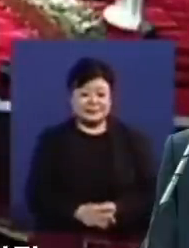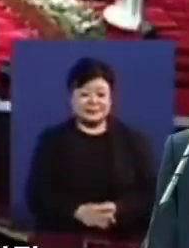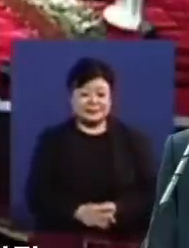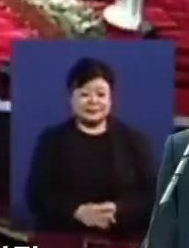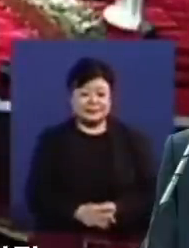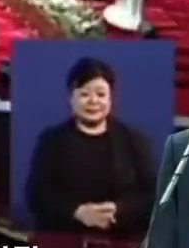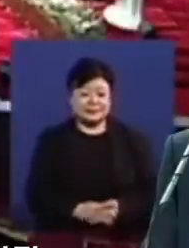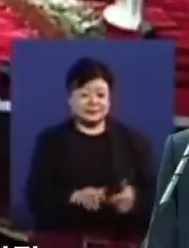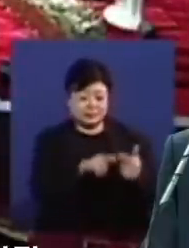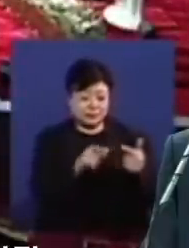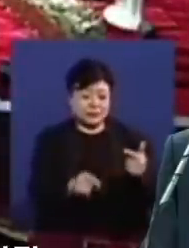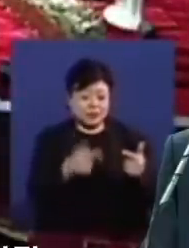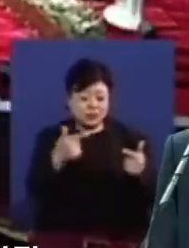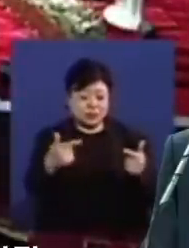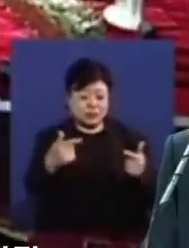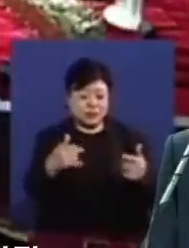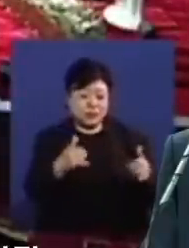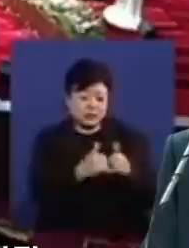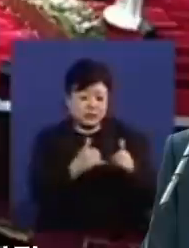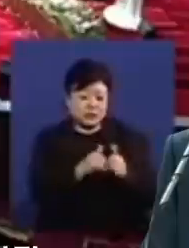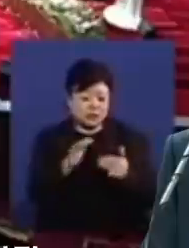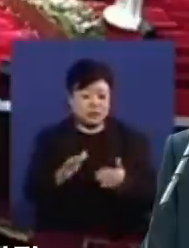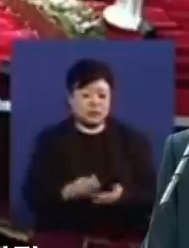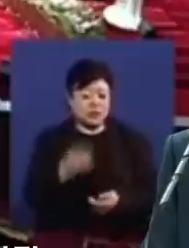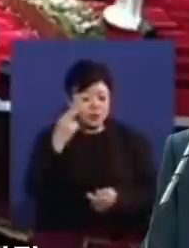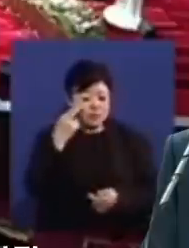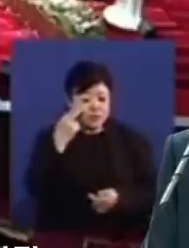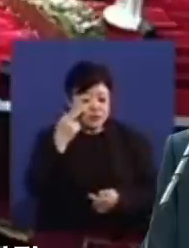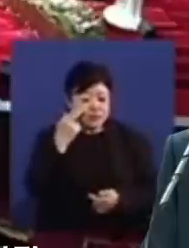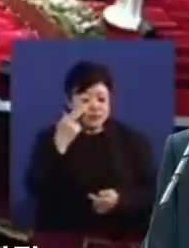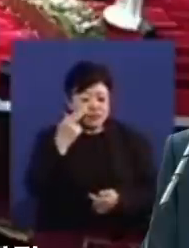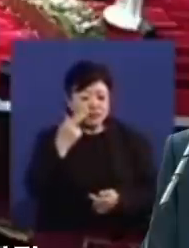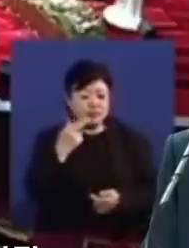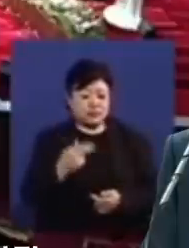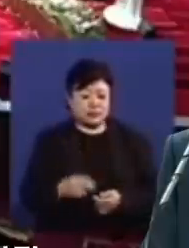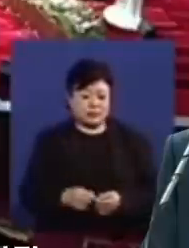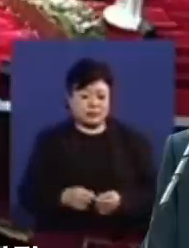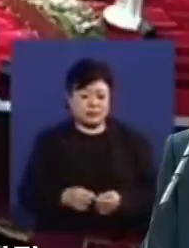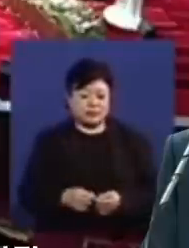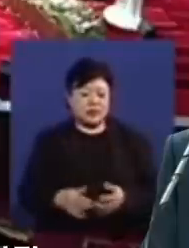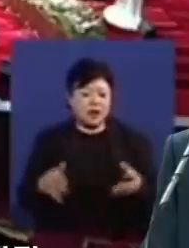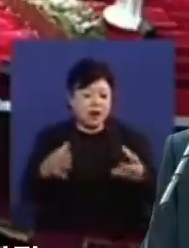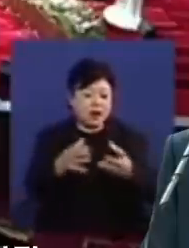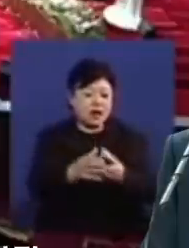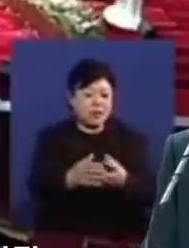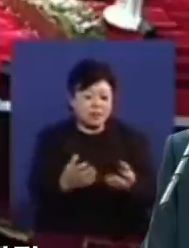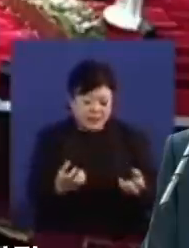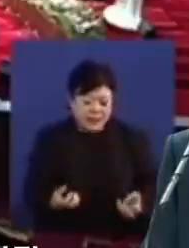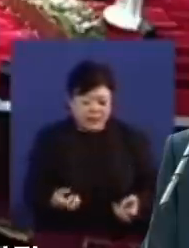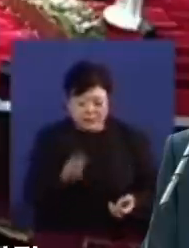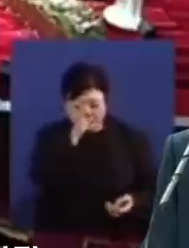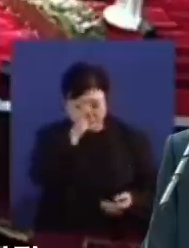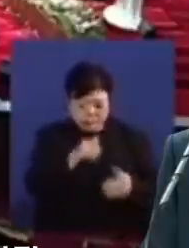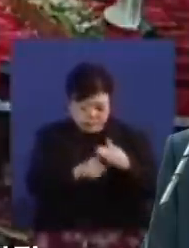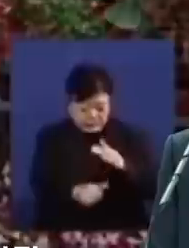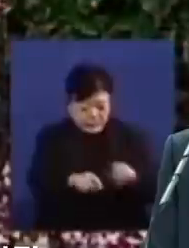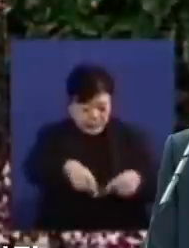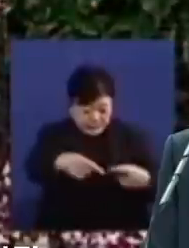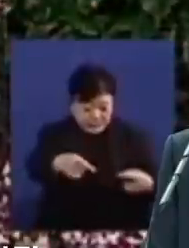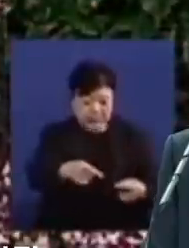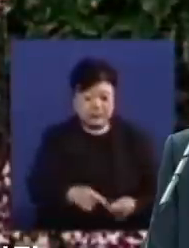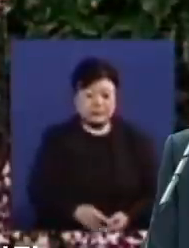6월 6.25 사변 직후 미국의 로다리 클럽 회원들이 나병 환자 수용소를 방문했던 적이 있습니다. 그